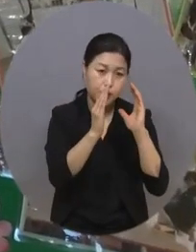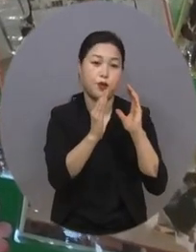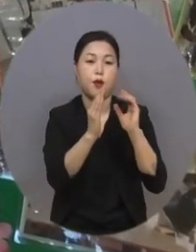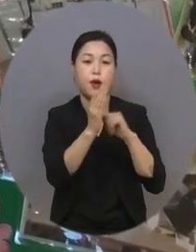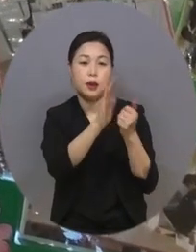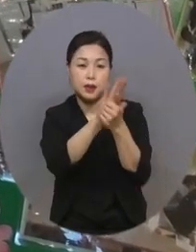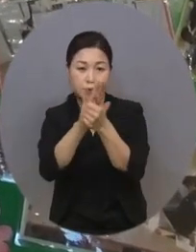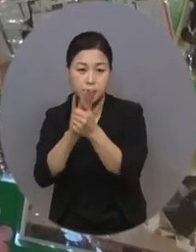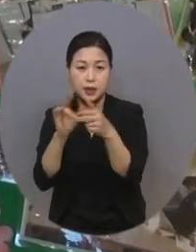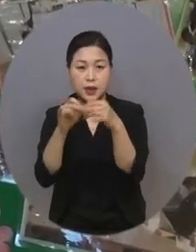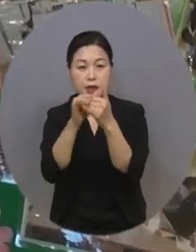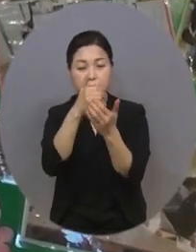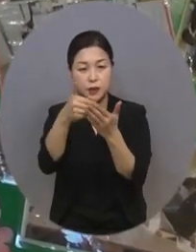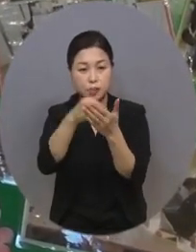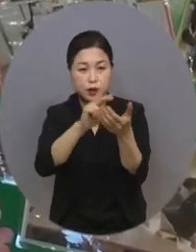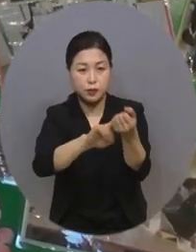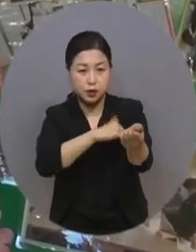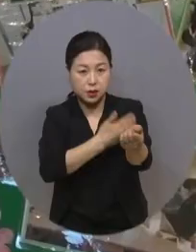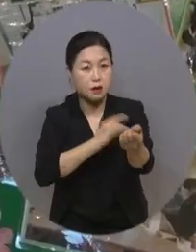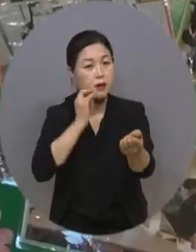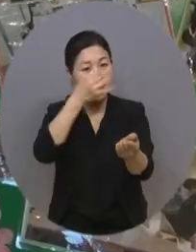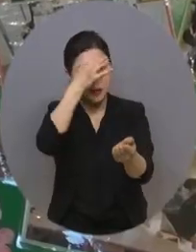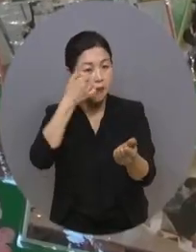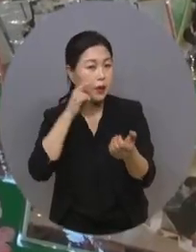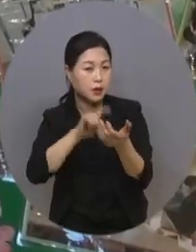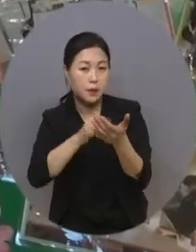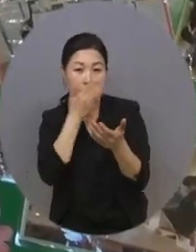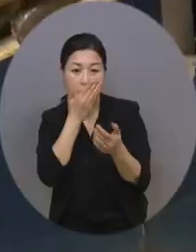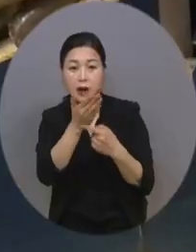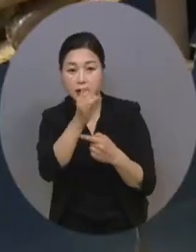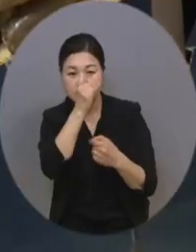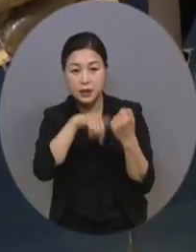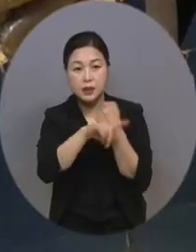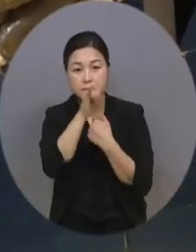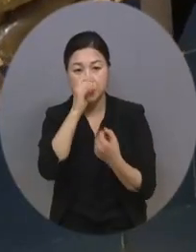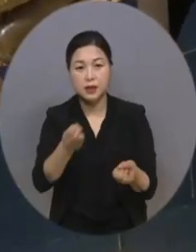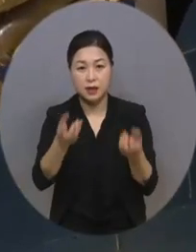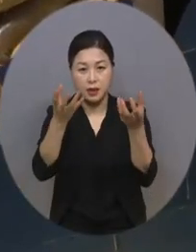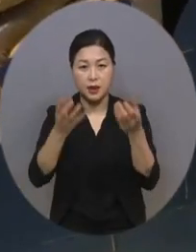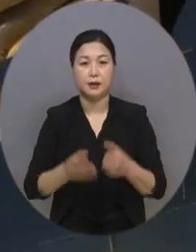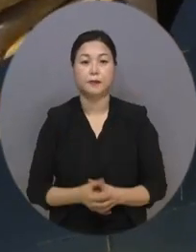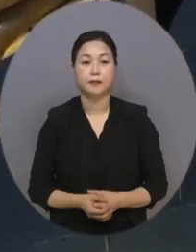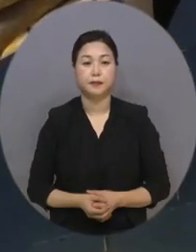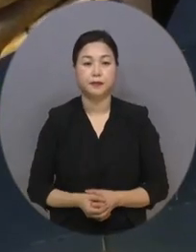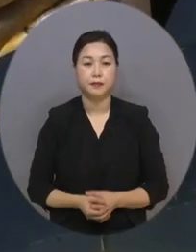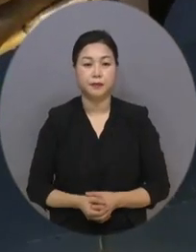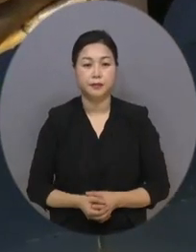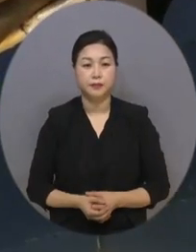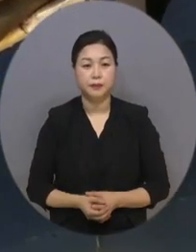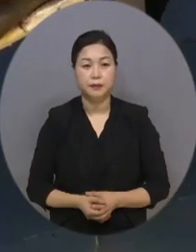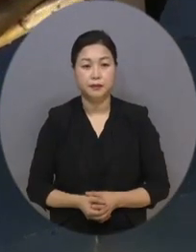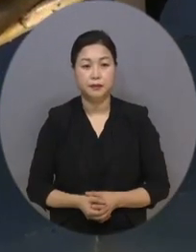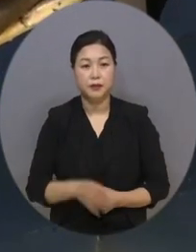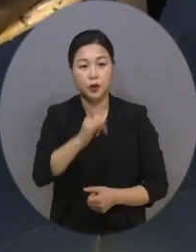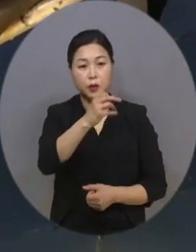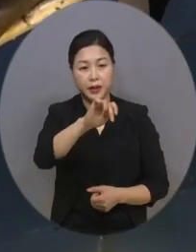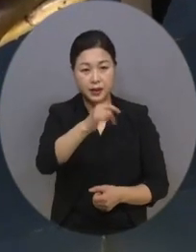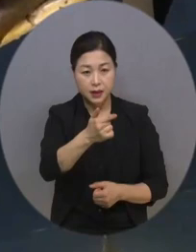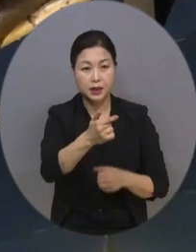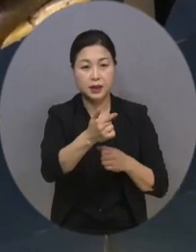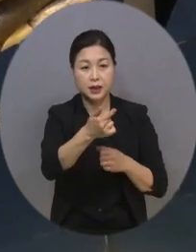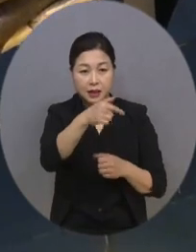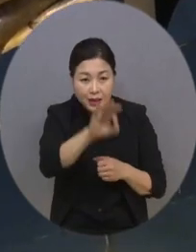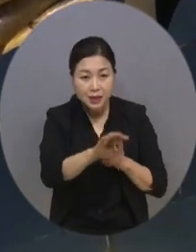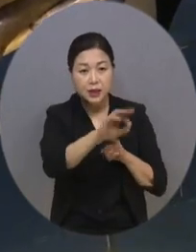통한 장애인 미술에 잠재성과 예술성을 발견할 수 있는 의미의 행사로 개최되었습니다 톨페인팅 24작품